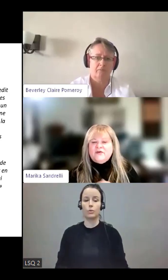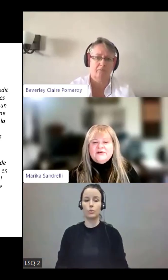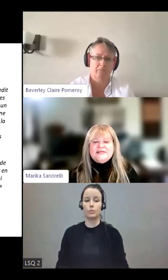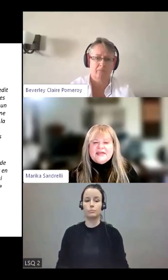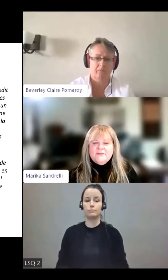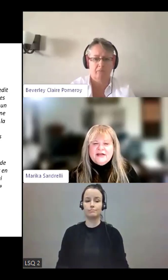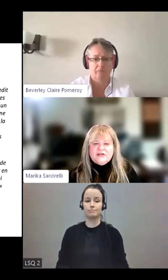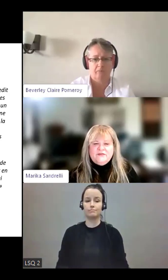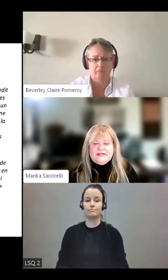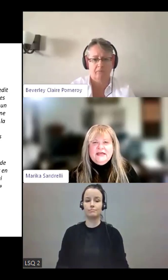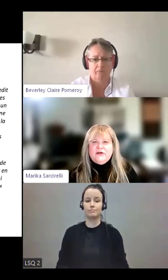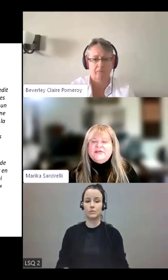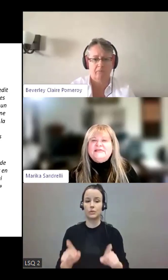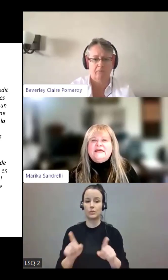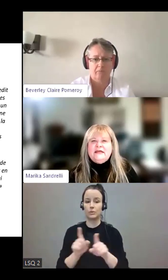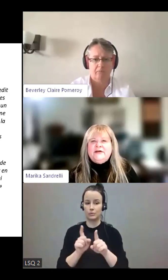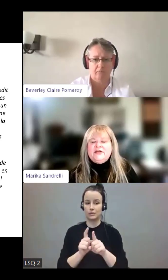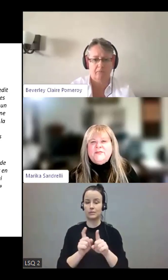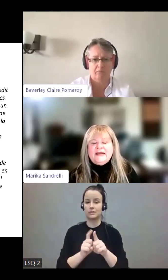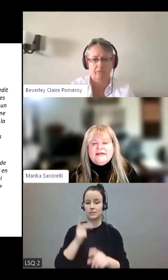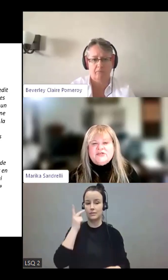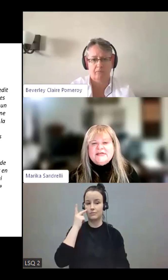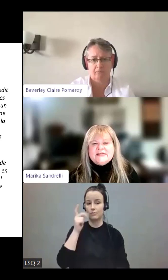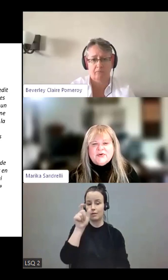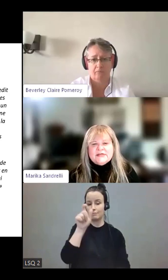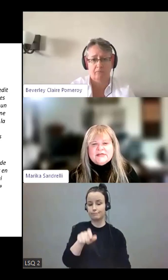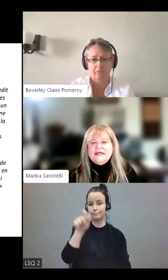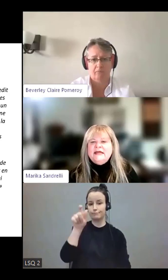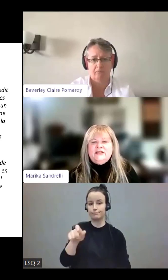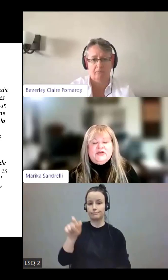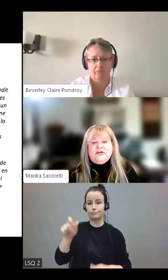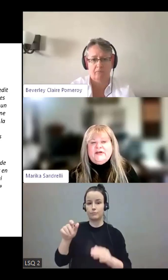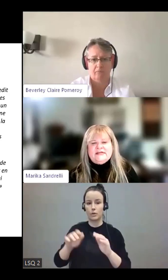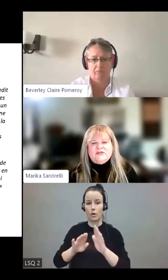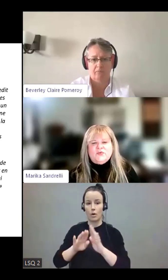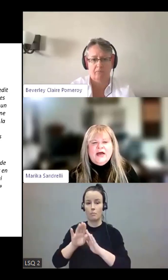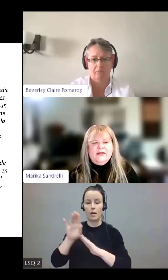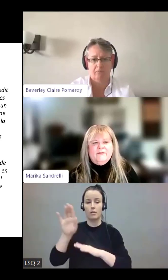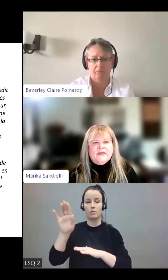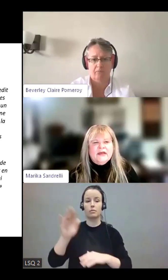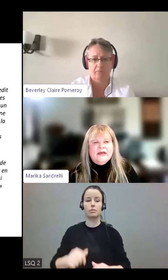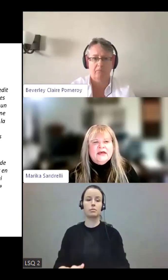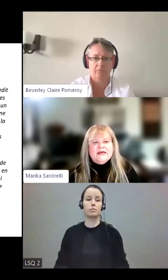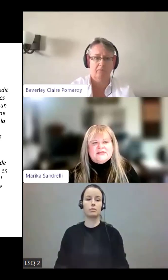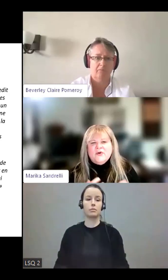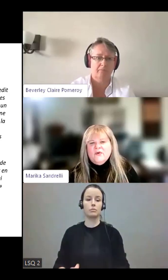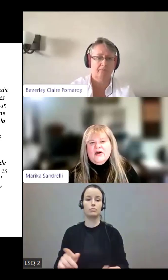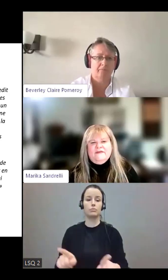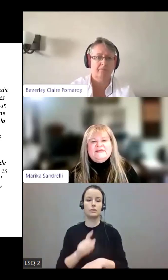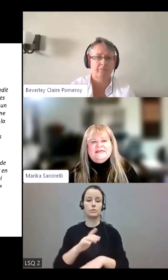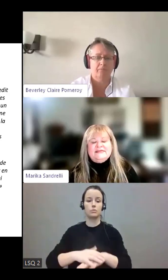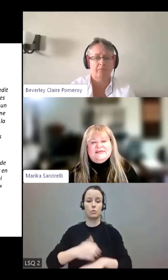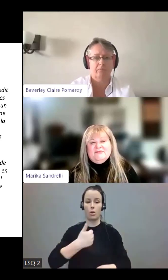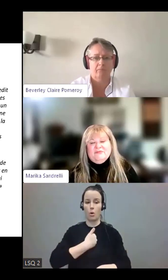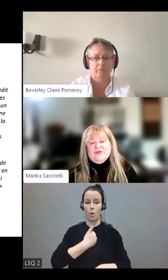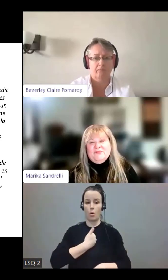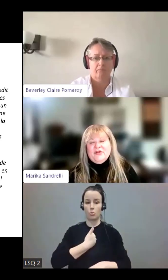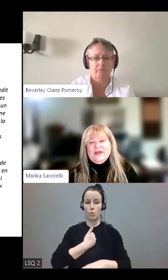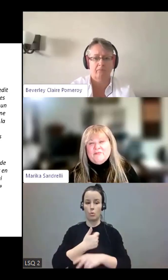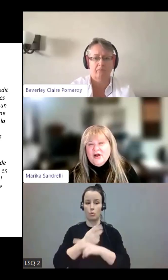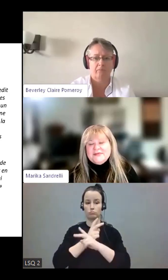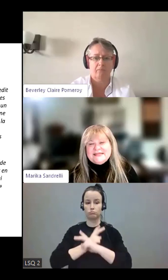de compassion, autocompassion et d'autres cotes ont diminué aussi. Alors, c'est une évaluation